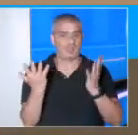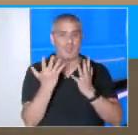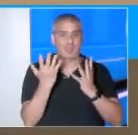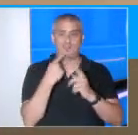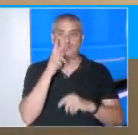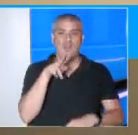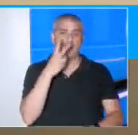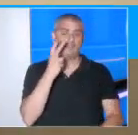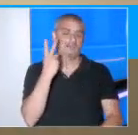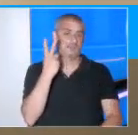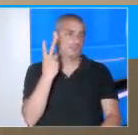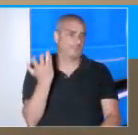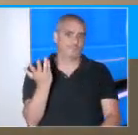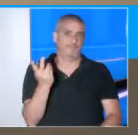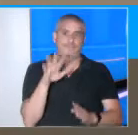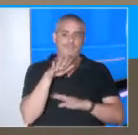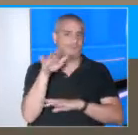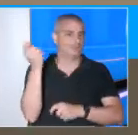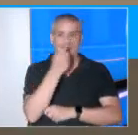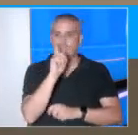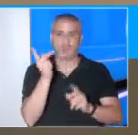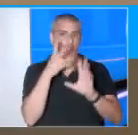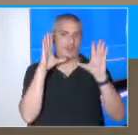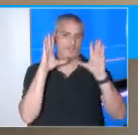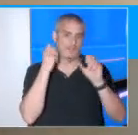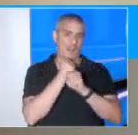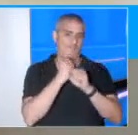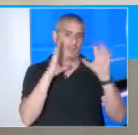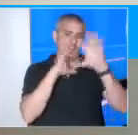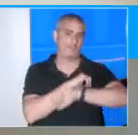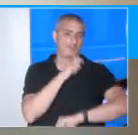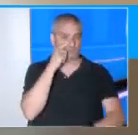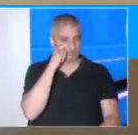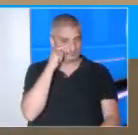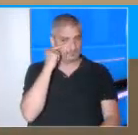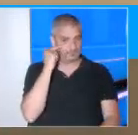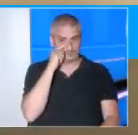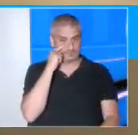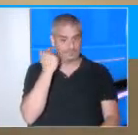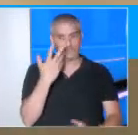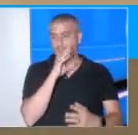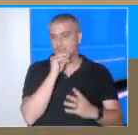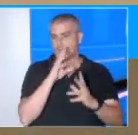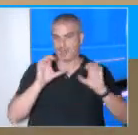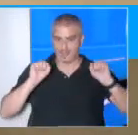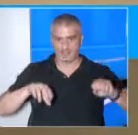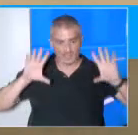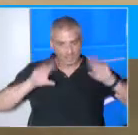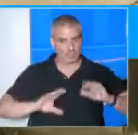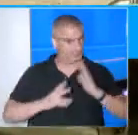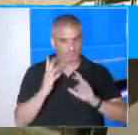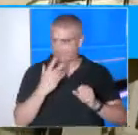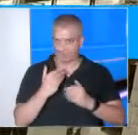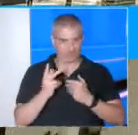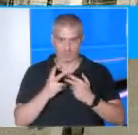בשנת 2022 כמעט מטוסי כיבוי לא יכולים לעבוד בחושך. אין מה לדבר על השתלטות, נכון? אנחנו רחוקים